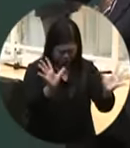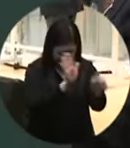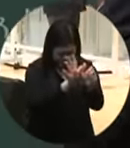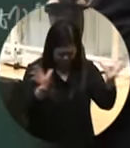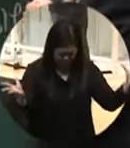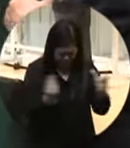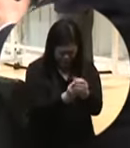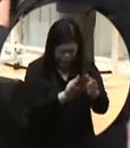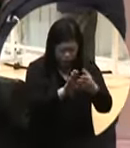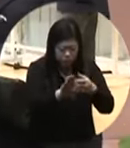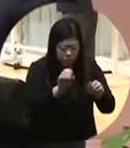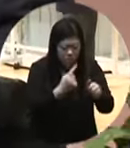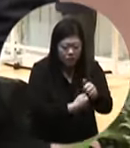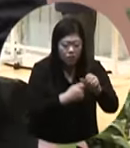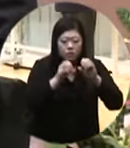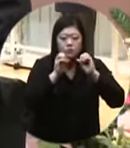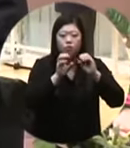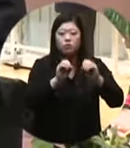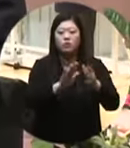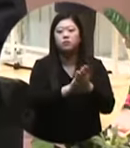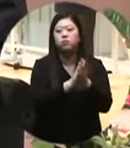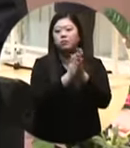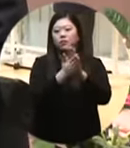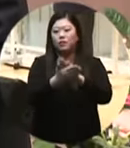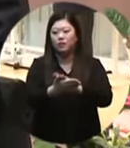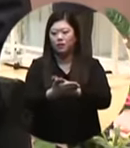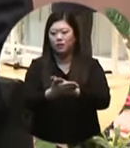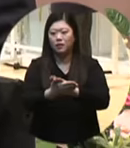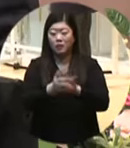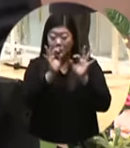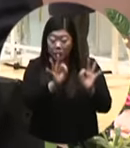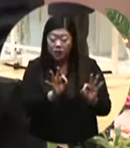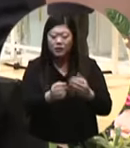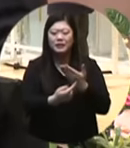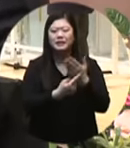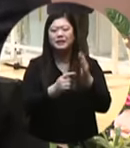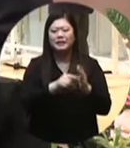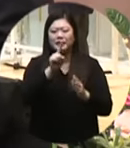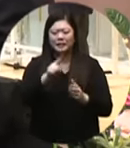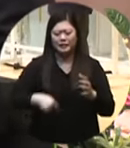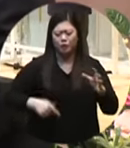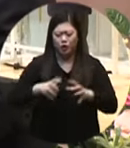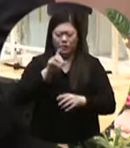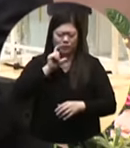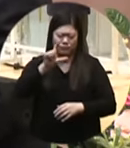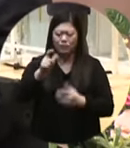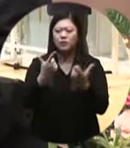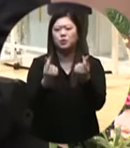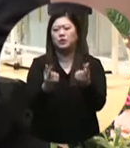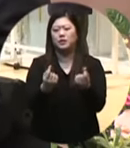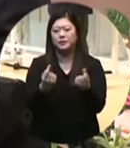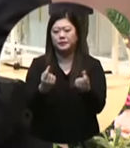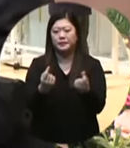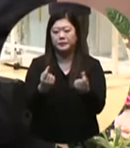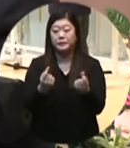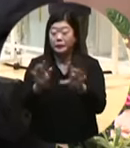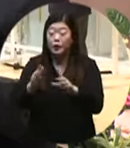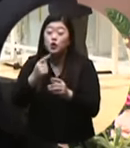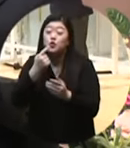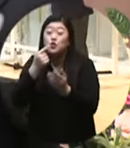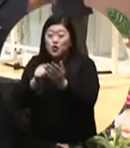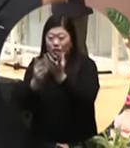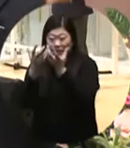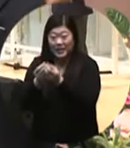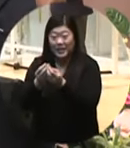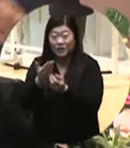arose. 일심 전심 지속. That is one heart, whole heart continuation. 쉬운 예를 하나만 얘기할게요. Let me give you another easy example.